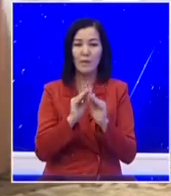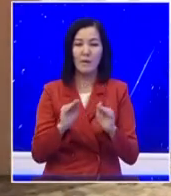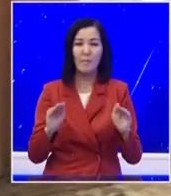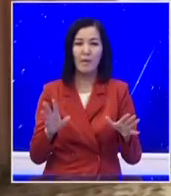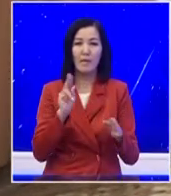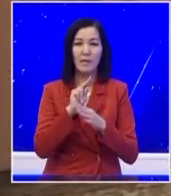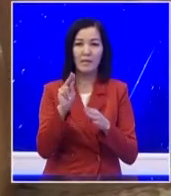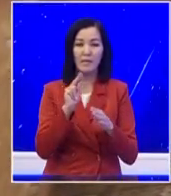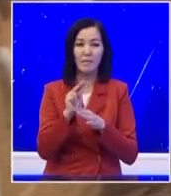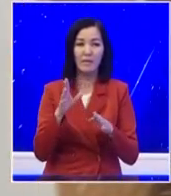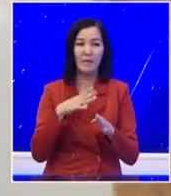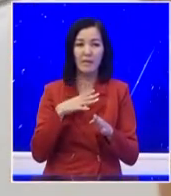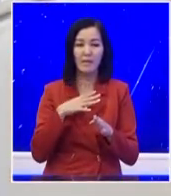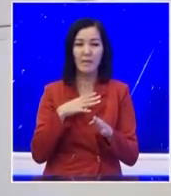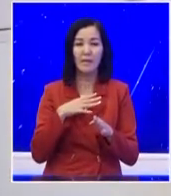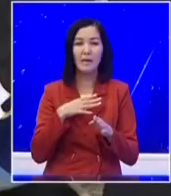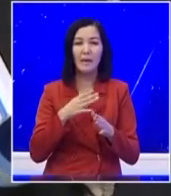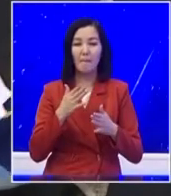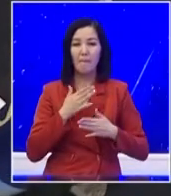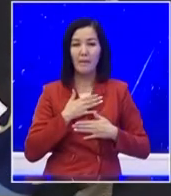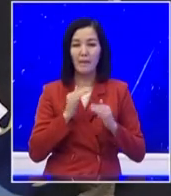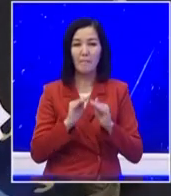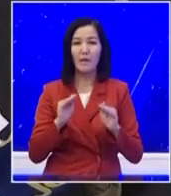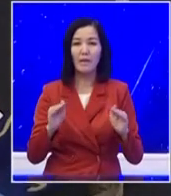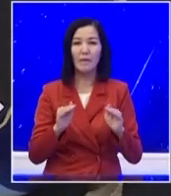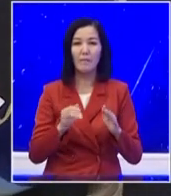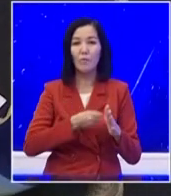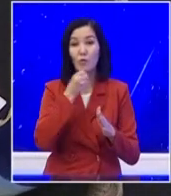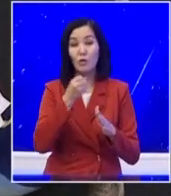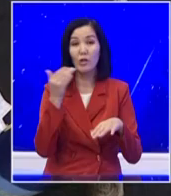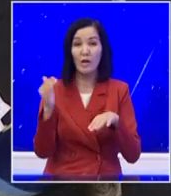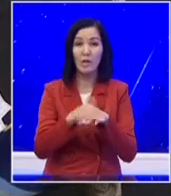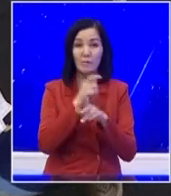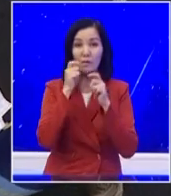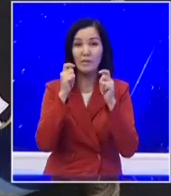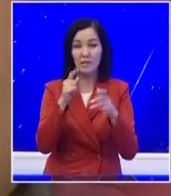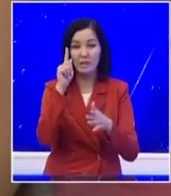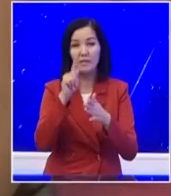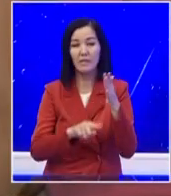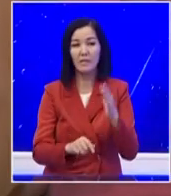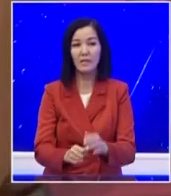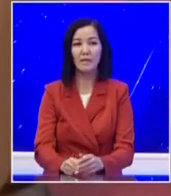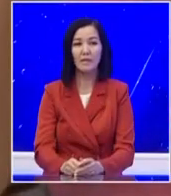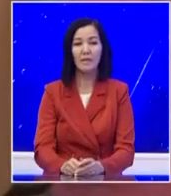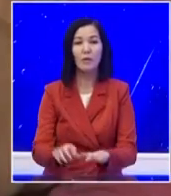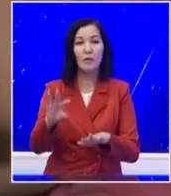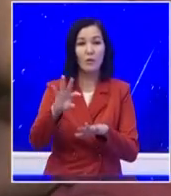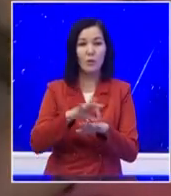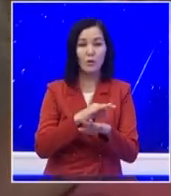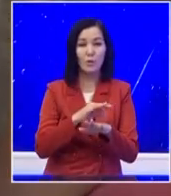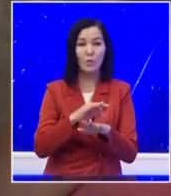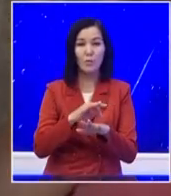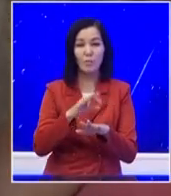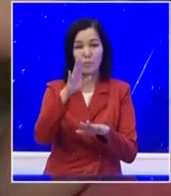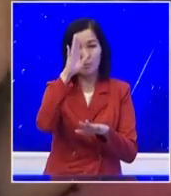өсірмек. Кім біледі? Ер жеткенде менің де балаларым біреуге қайырымдылық жасар жағдайда болады дейді. Жолдасым жоқ. Қайтыс болып кеткен